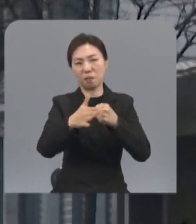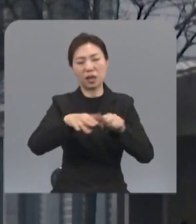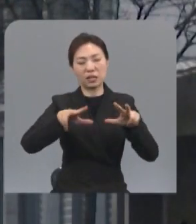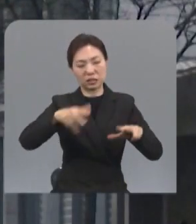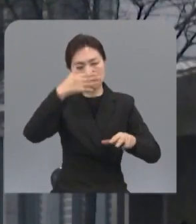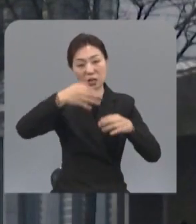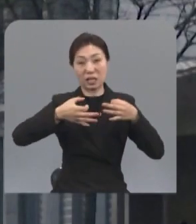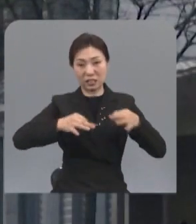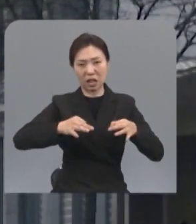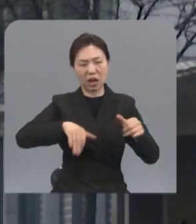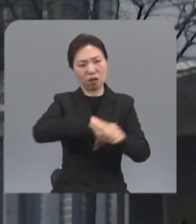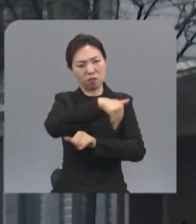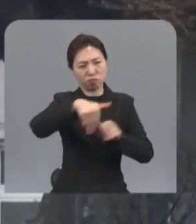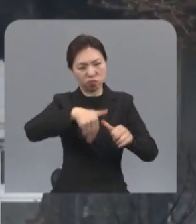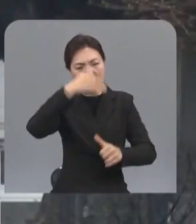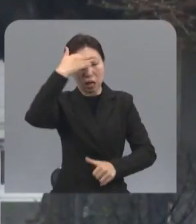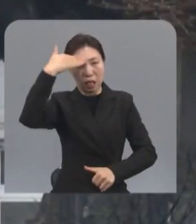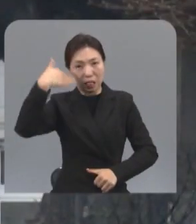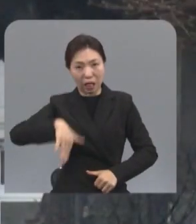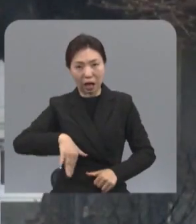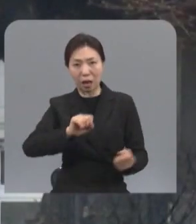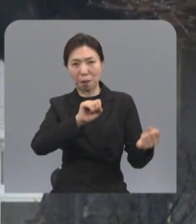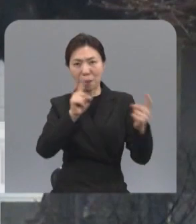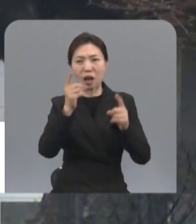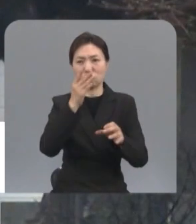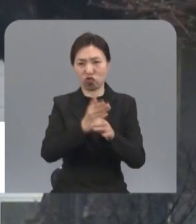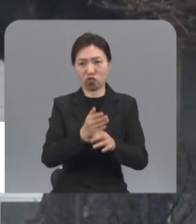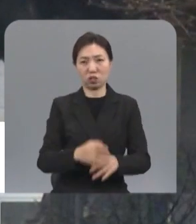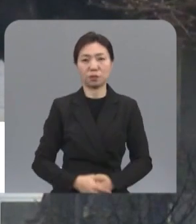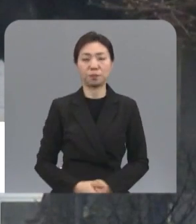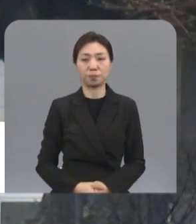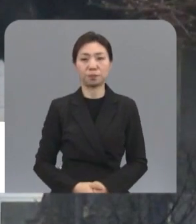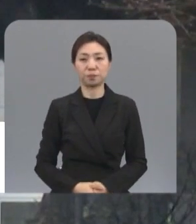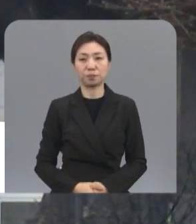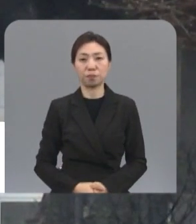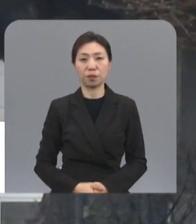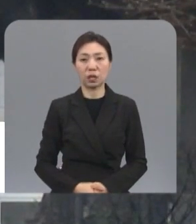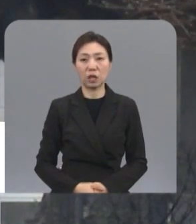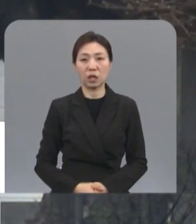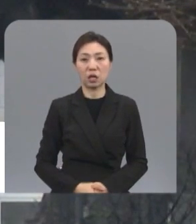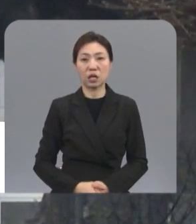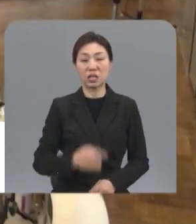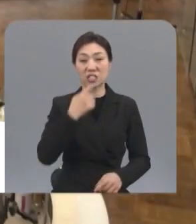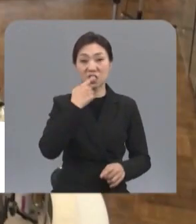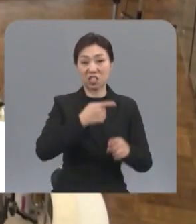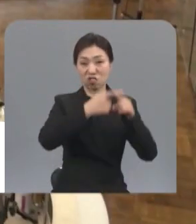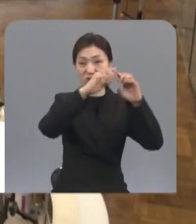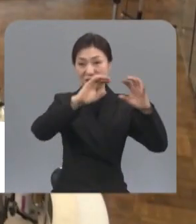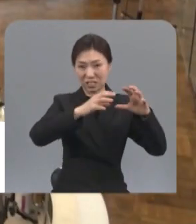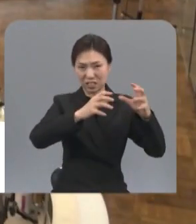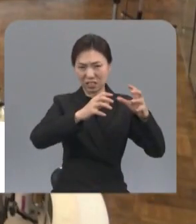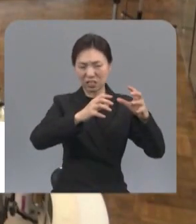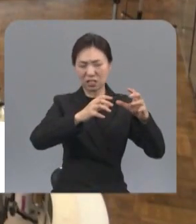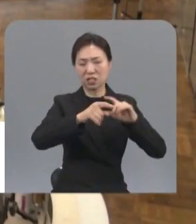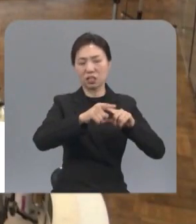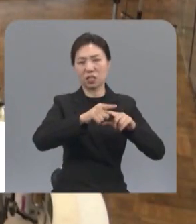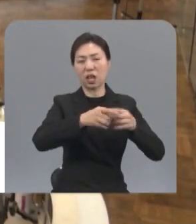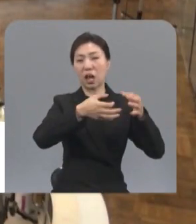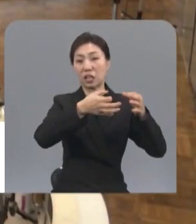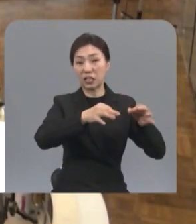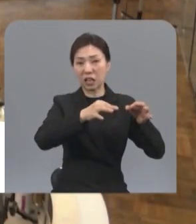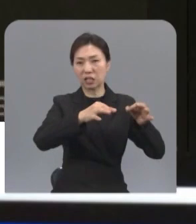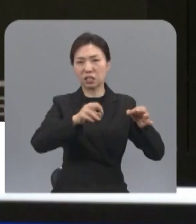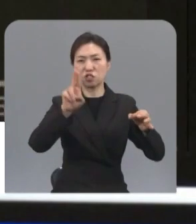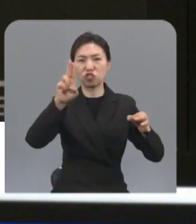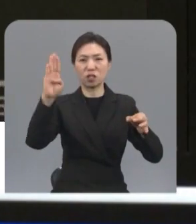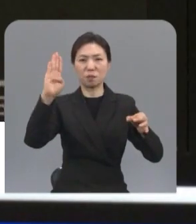재무구조 악화로 위기설에 휩싸인 크레딧 스위스를 스위스 1위 투자은행 UBS가 인수하기로 하면서 일단 한숨을 돌리게 된 유럽 주요국